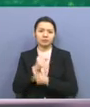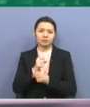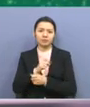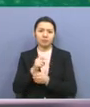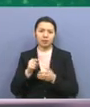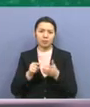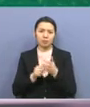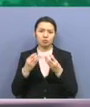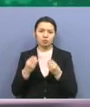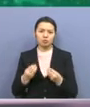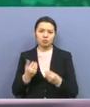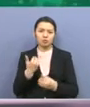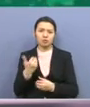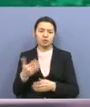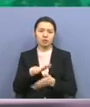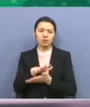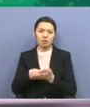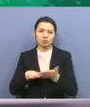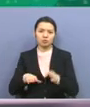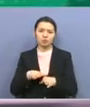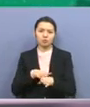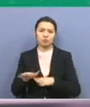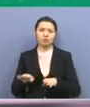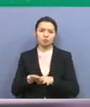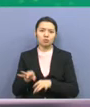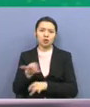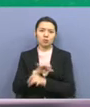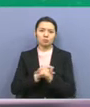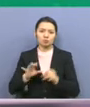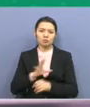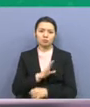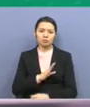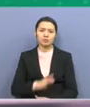мәселемен қатар, оны одан әрі жетілдіру жайы талқыланды.